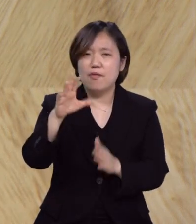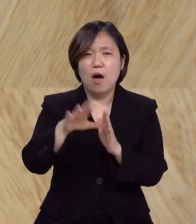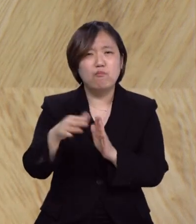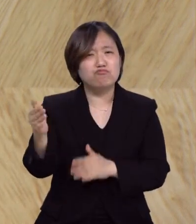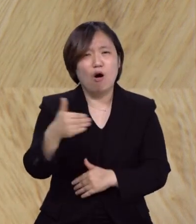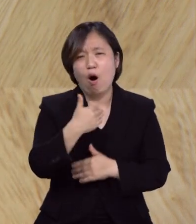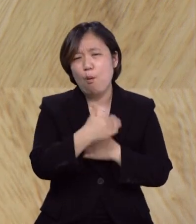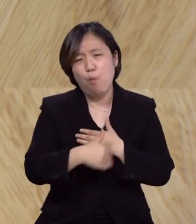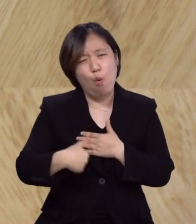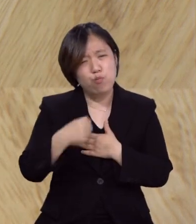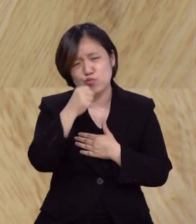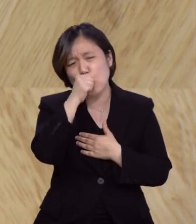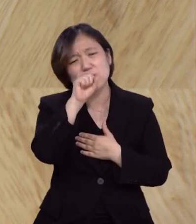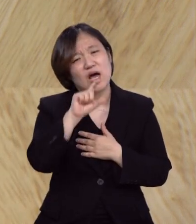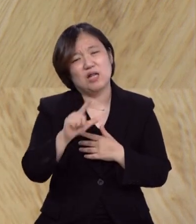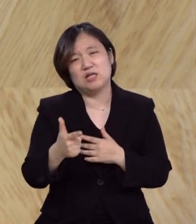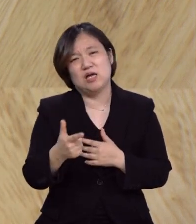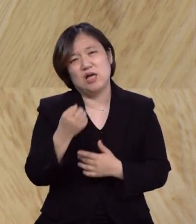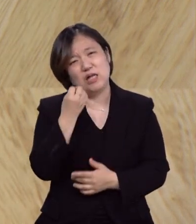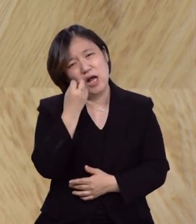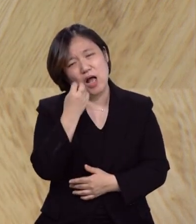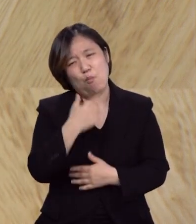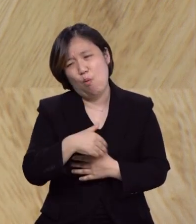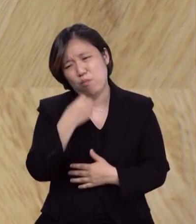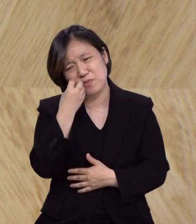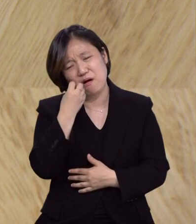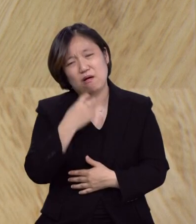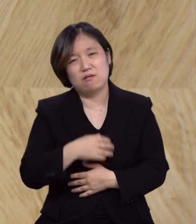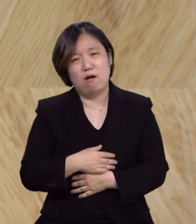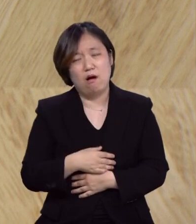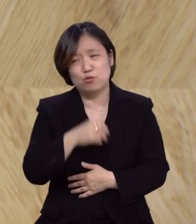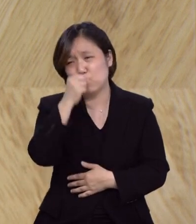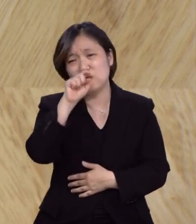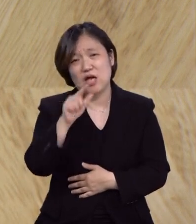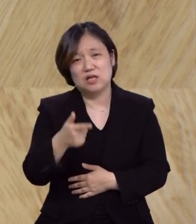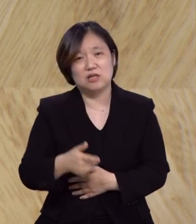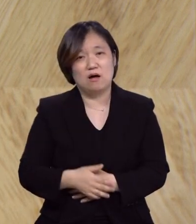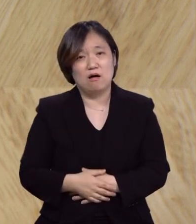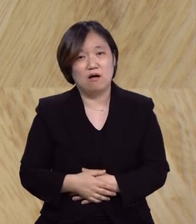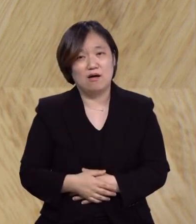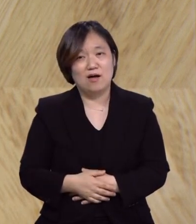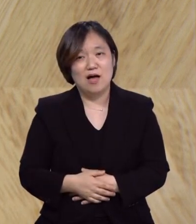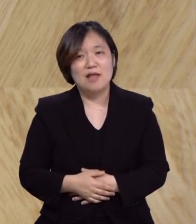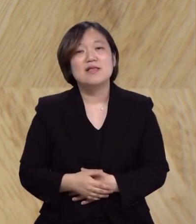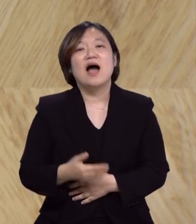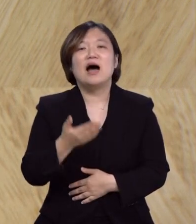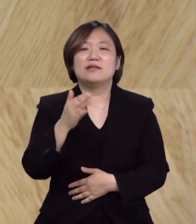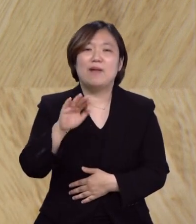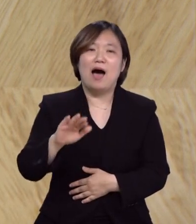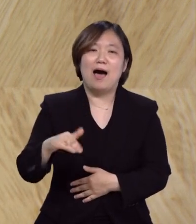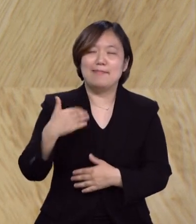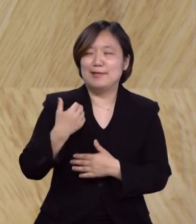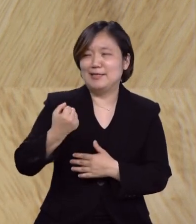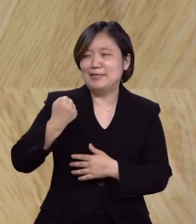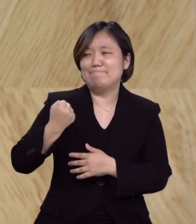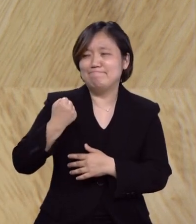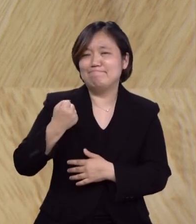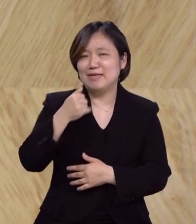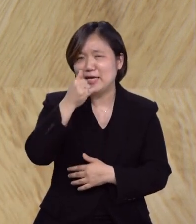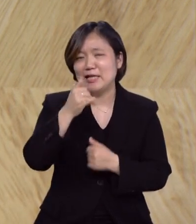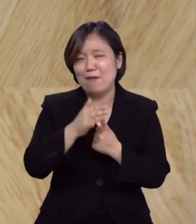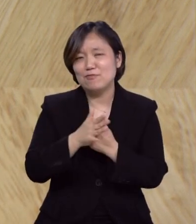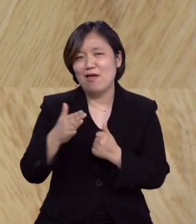사실 몸이 조금 이상은 했대요 몸이 좀 이상했지만 타고난 체력과 힘으로 그냥